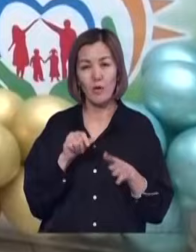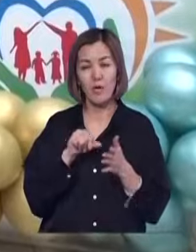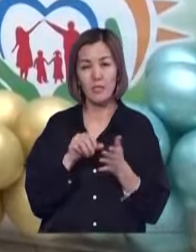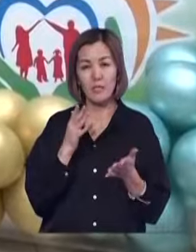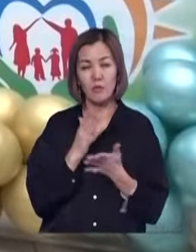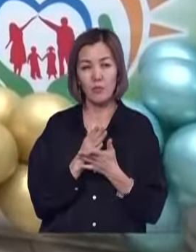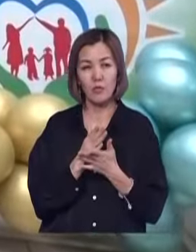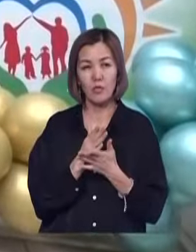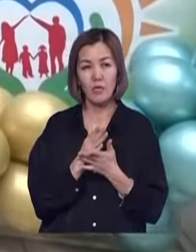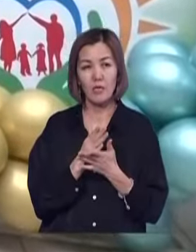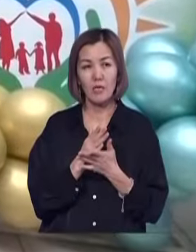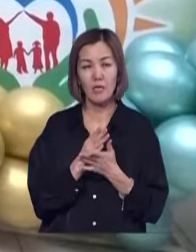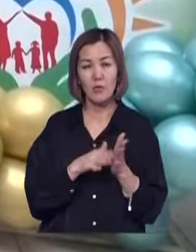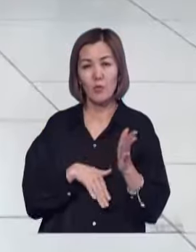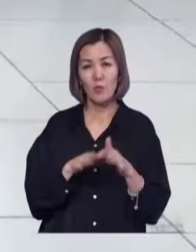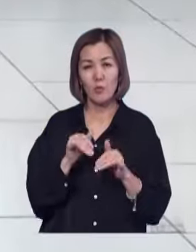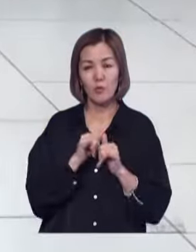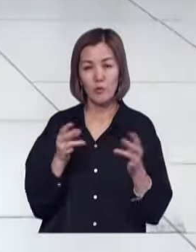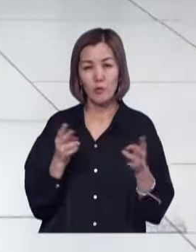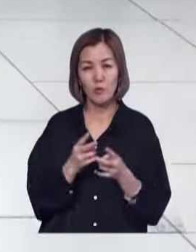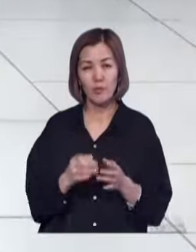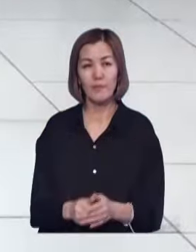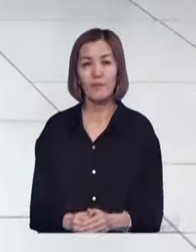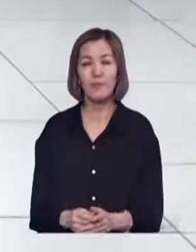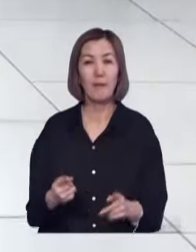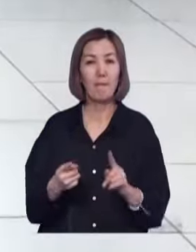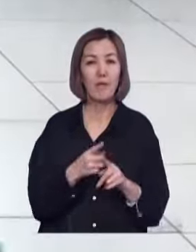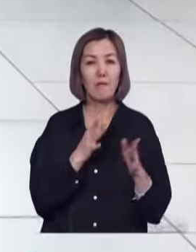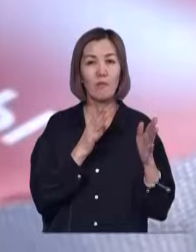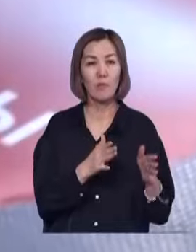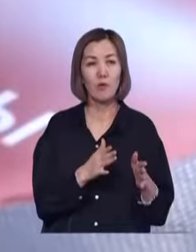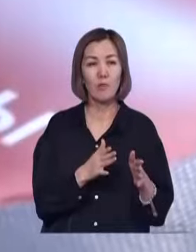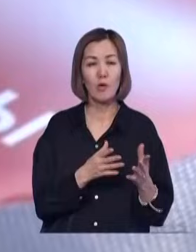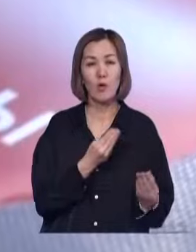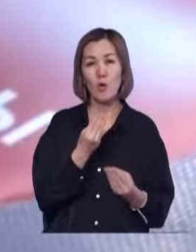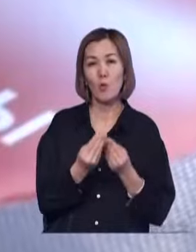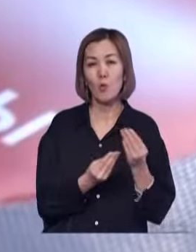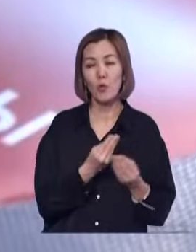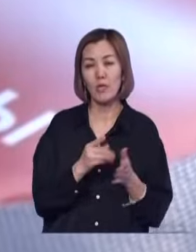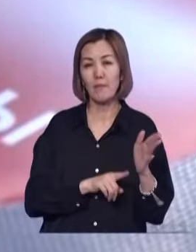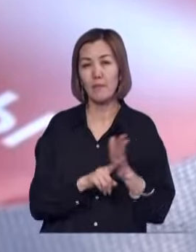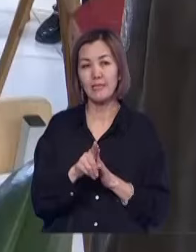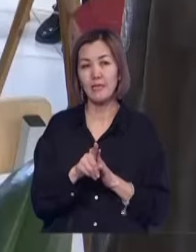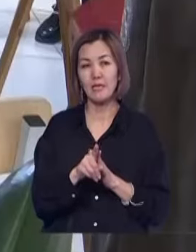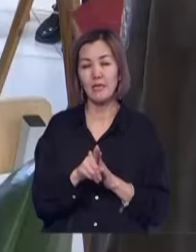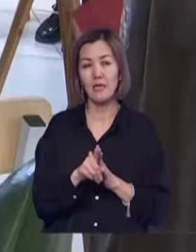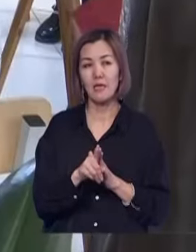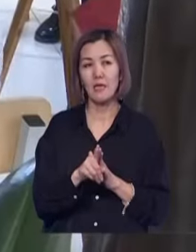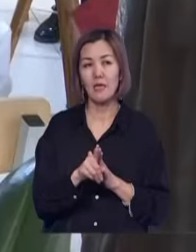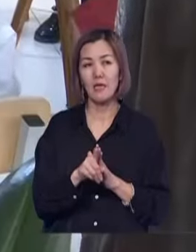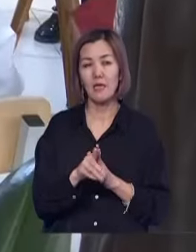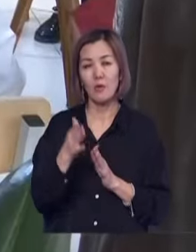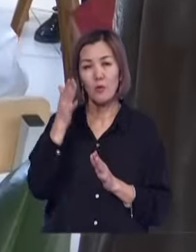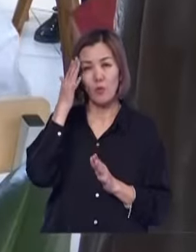сол әлеуметтік педагогтардың мәртебесін көтеру. Форумның алғашқы бөлімі мергендер мен тапқырлар аялдамасынан басталды. Мұнда оқушылар ойлы қабілеті